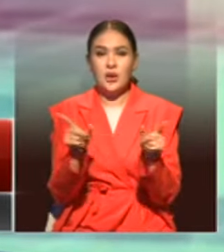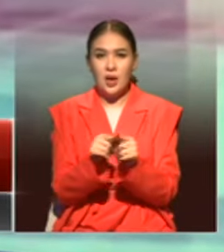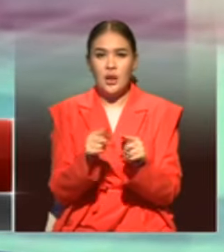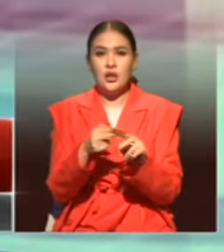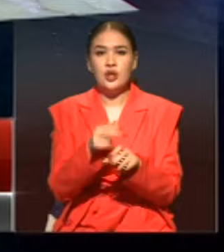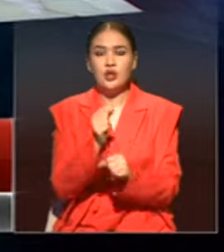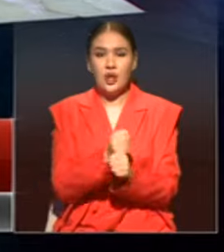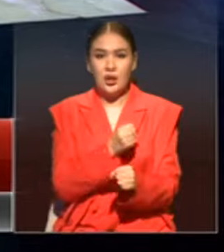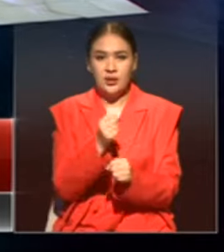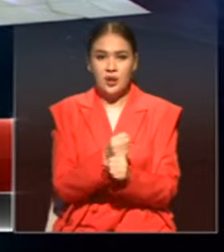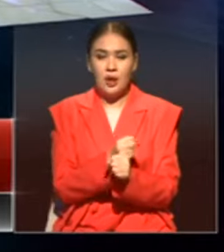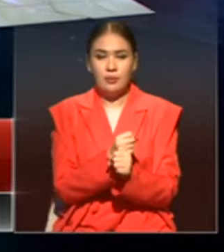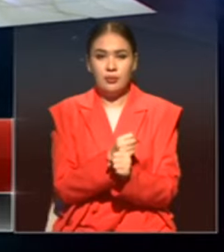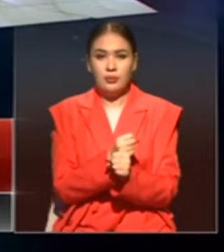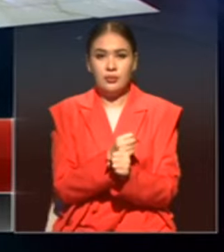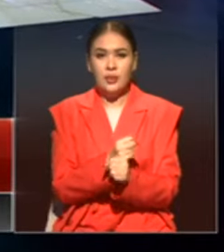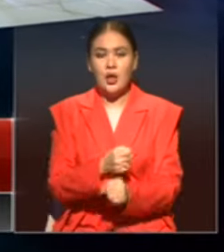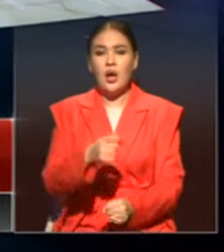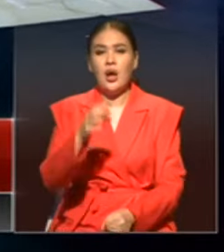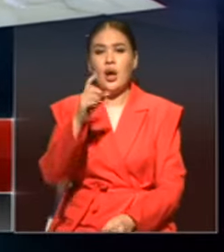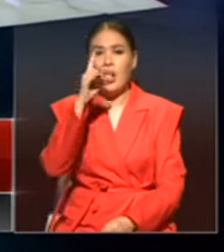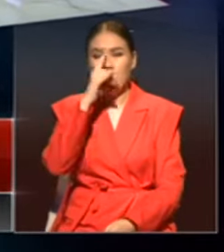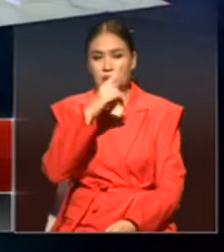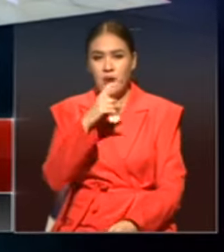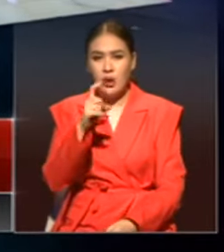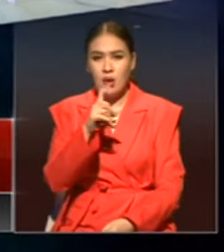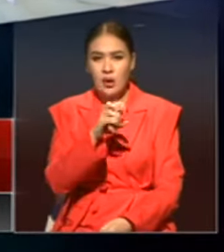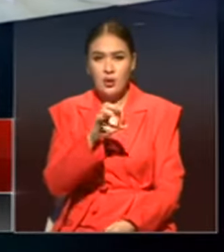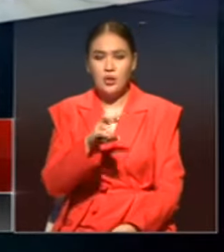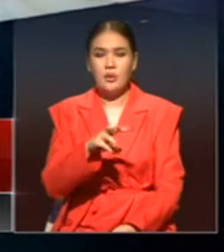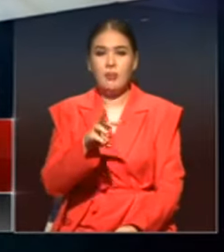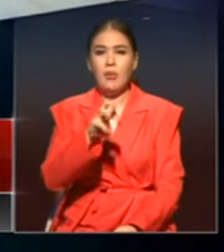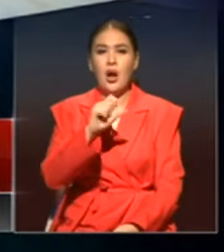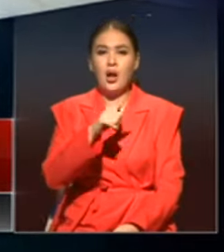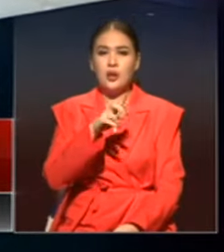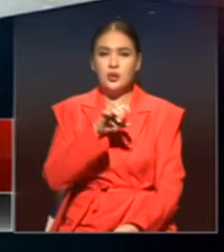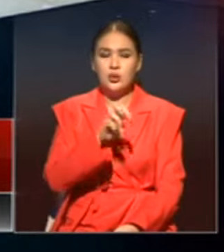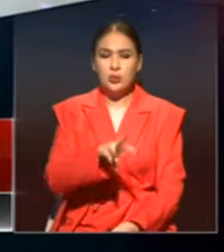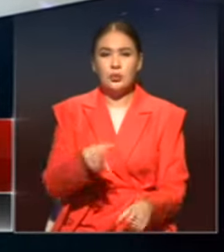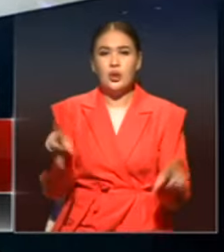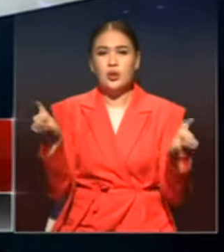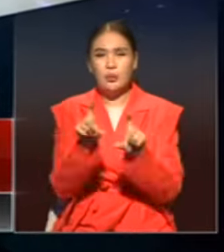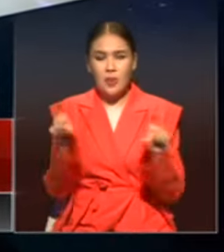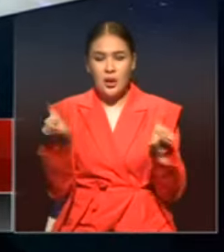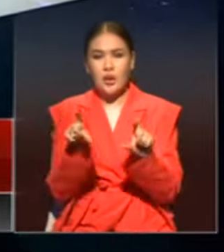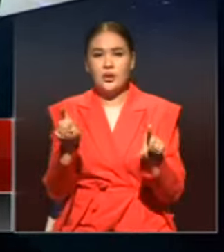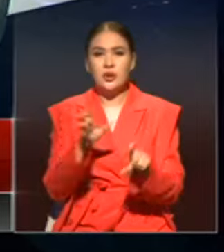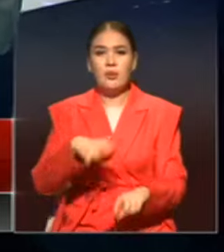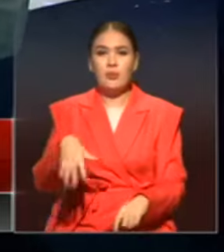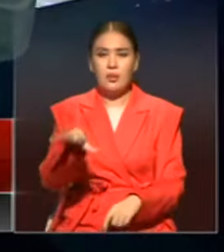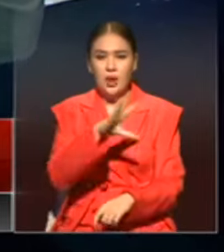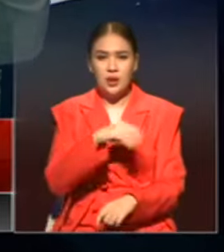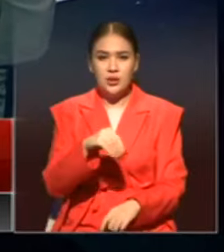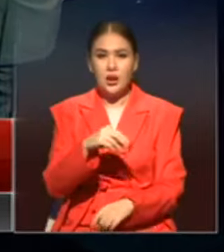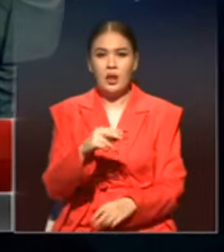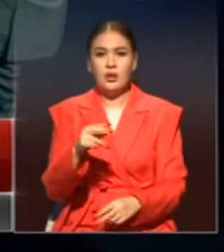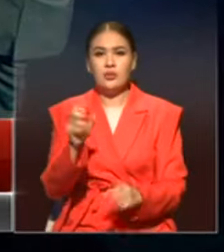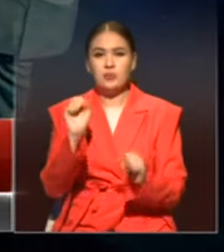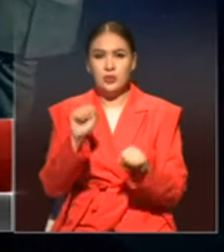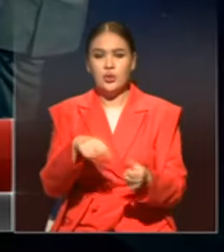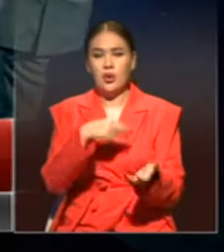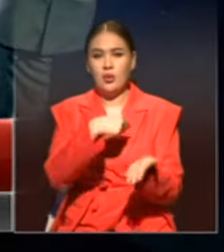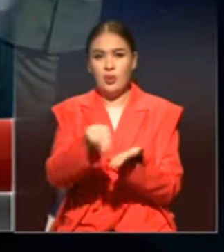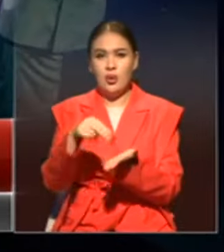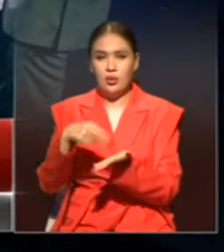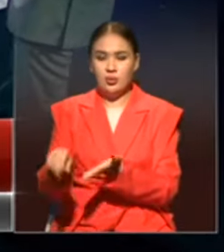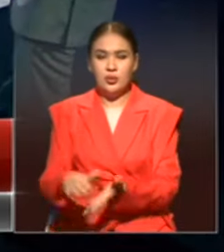жасап, соны жаңағы Қазақ Ойл, Магн супермаркеттерінде барып жұмсап, оған азық түлік алуға болады.